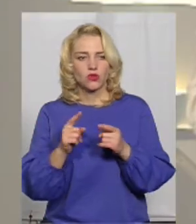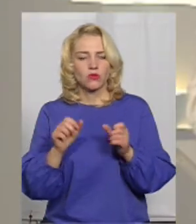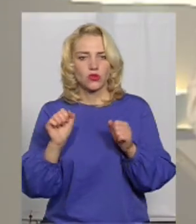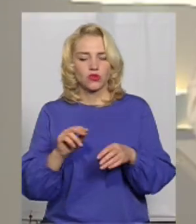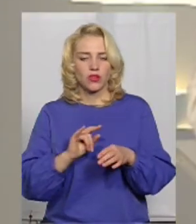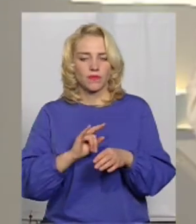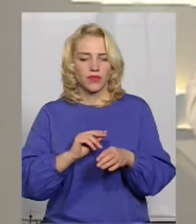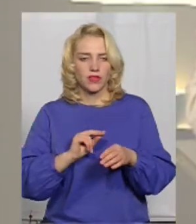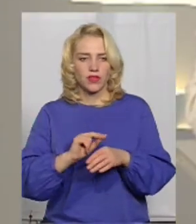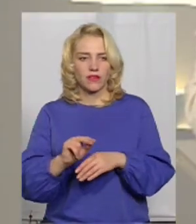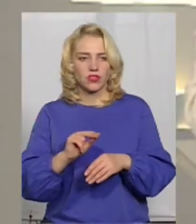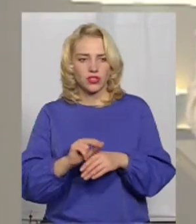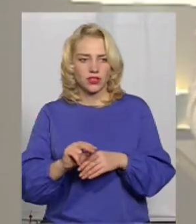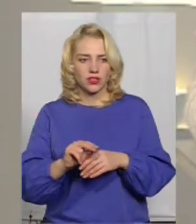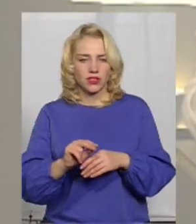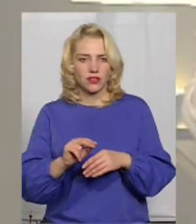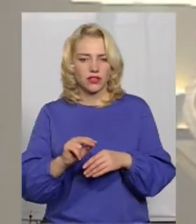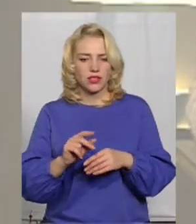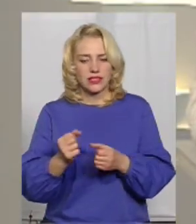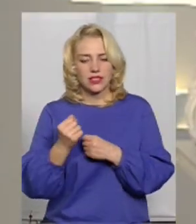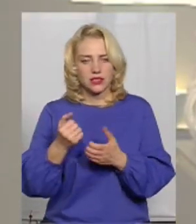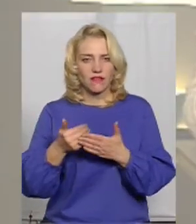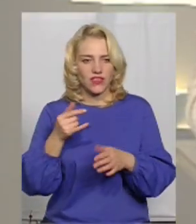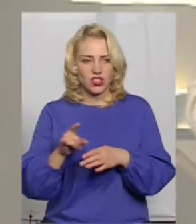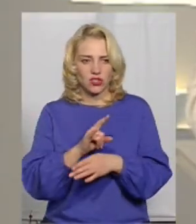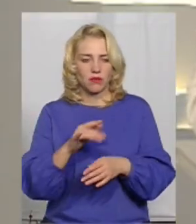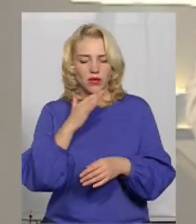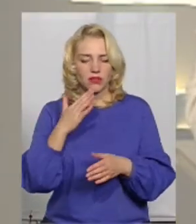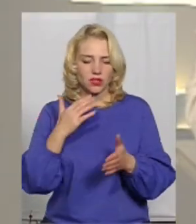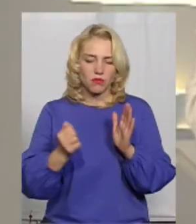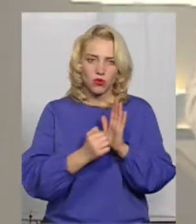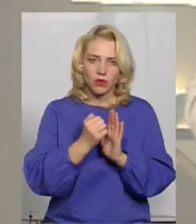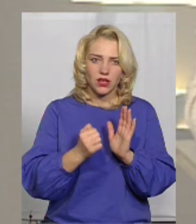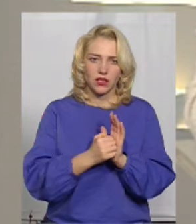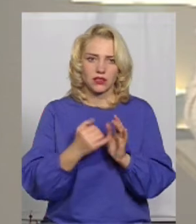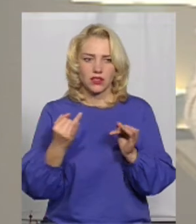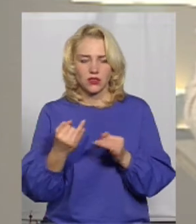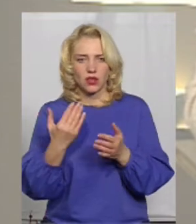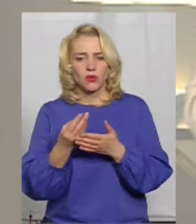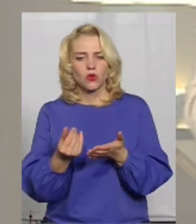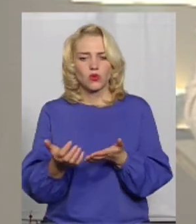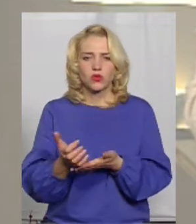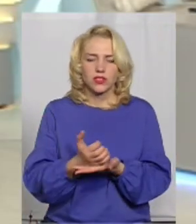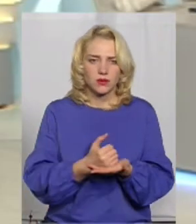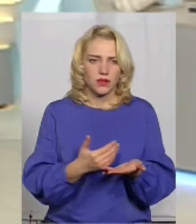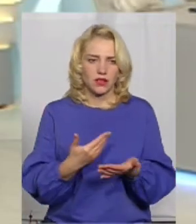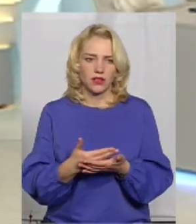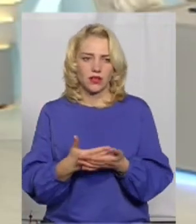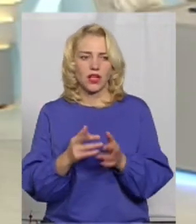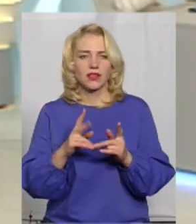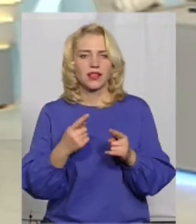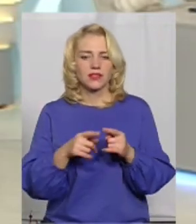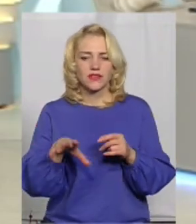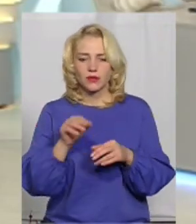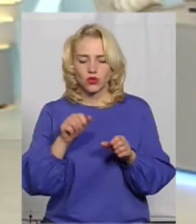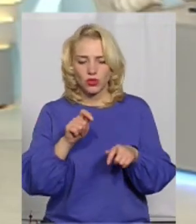можна очікувати від шахраїв в Інстаграмі. Нерідко бувають публікації, історії про збір коштів, як це все